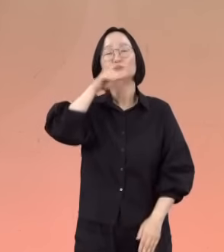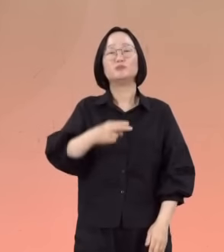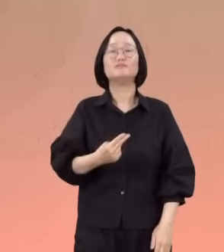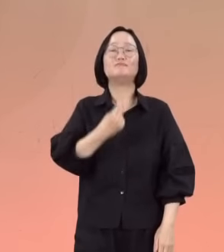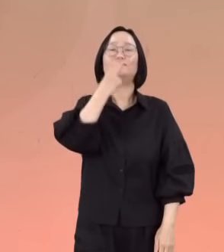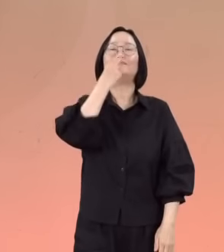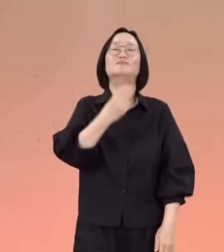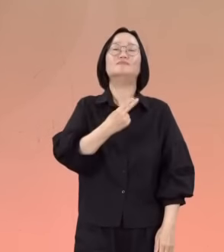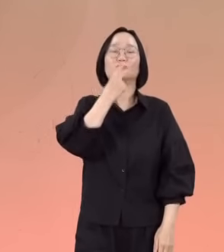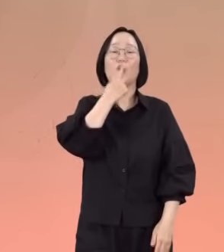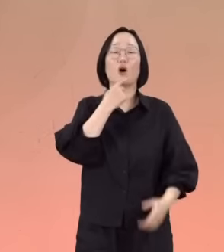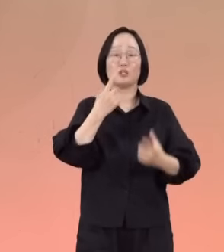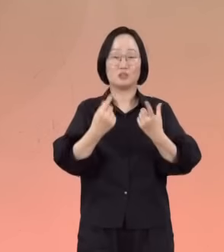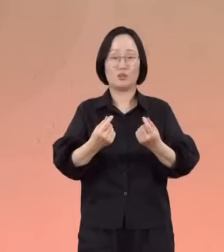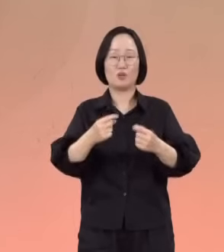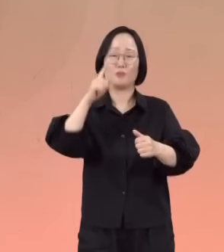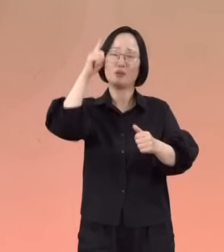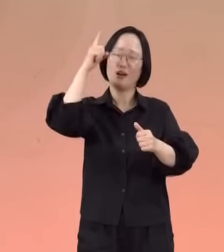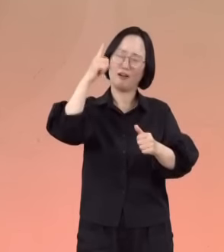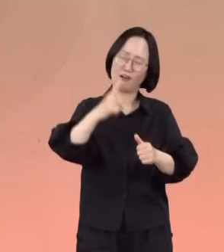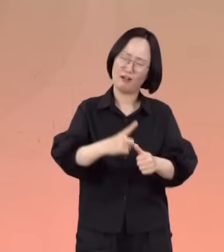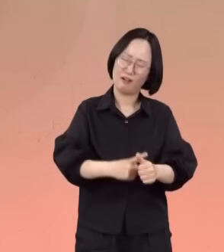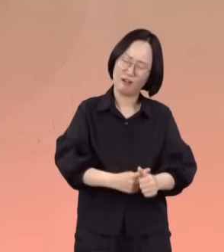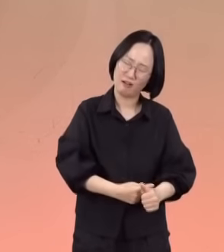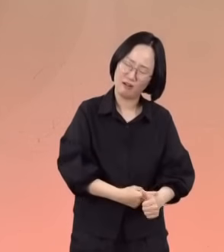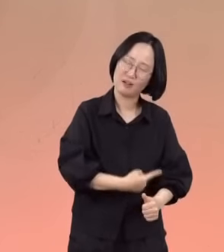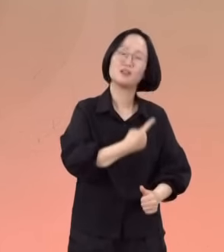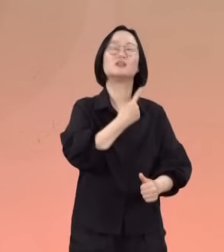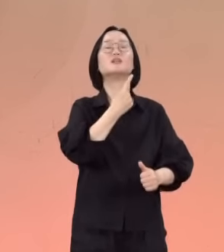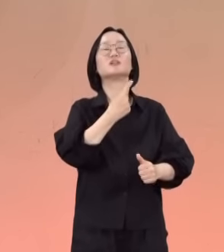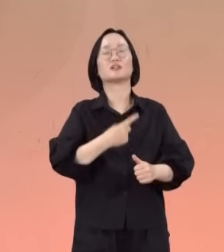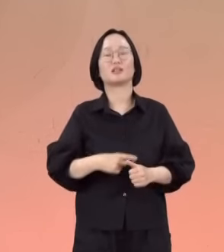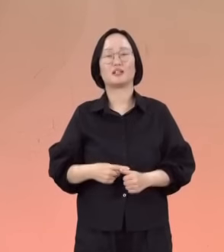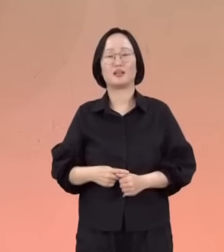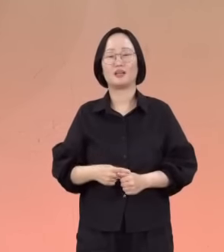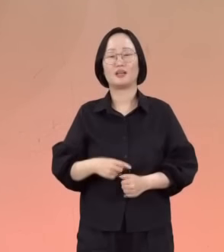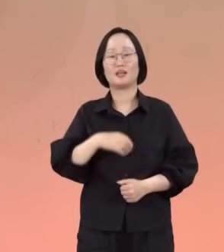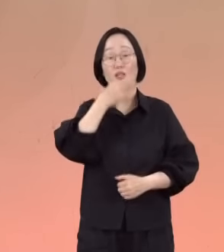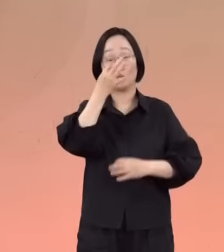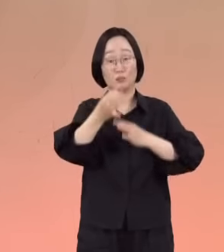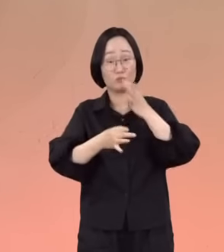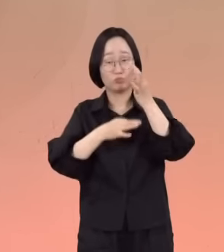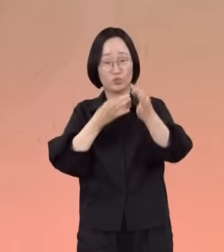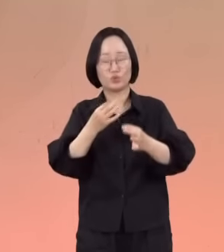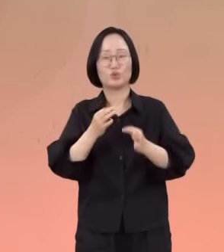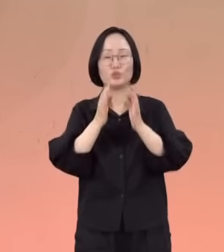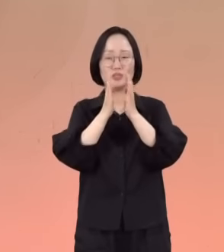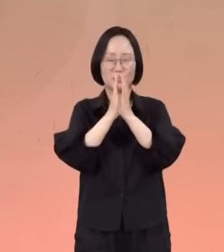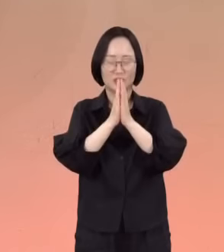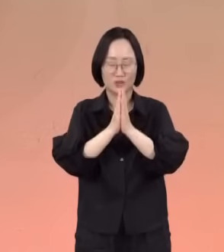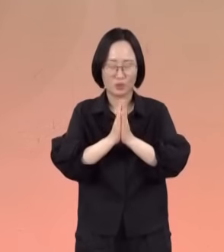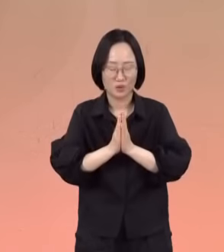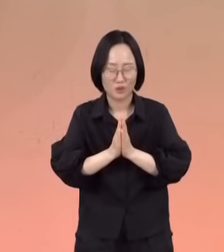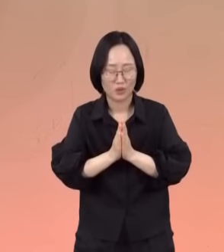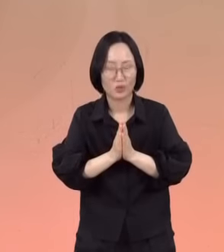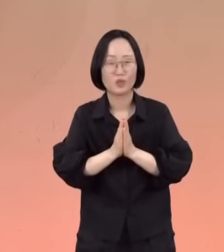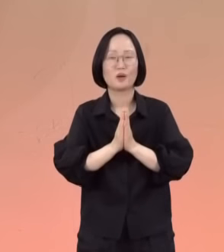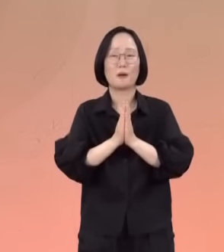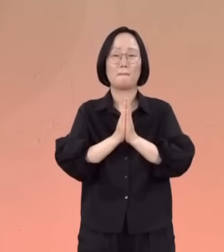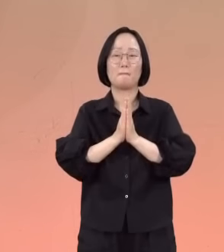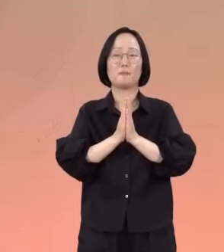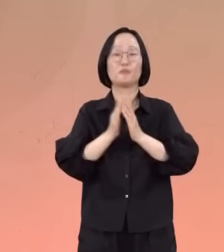숨쉬듯이 그렇게 자연스럽게 저절로 염불하고 기도하고